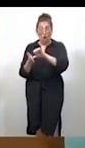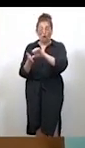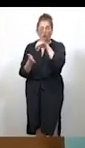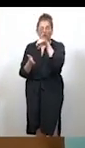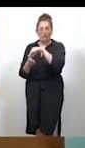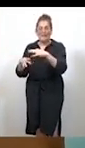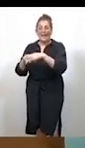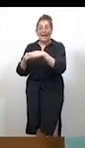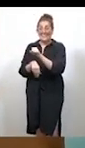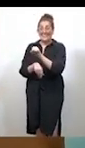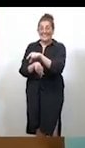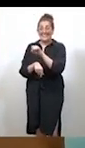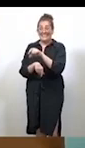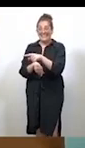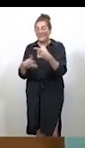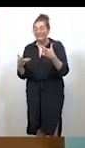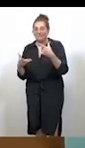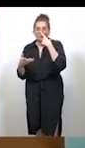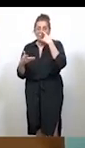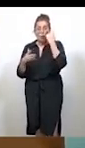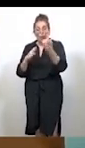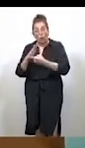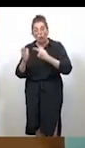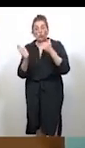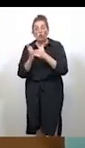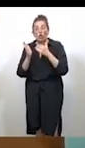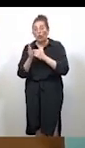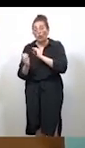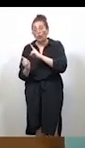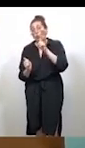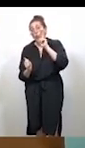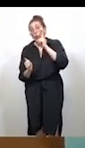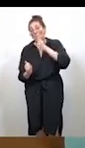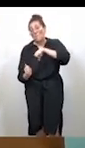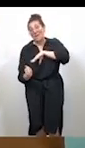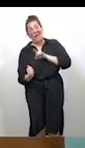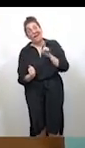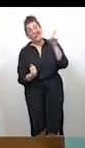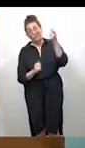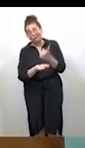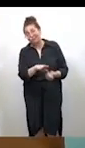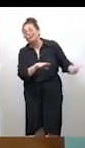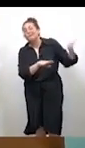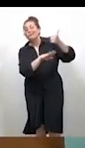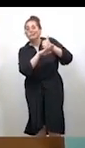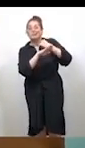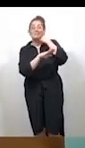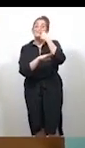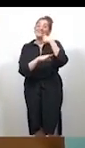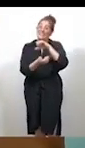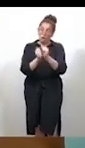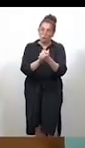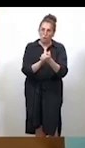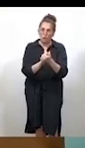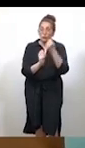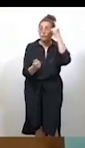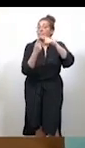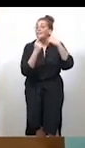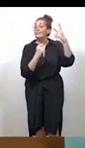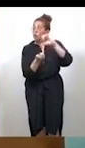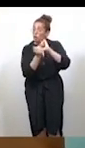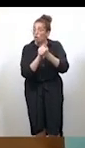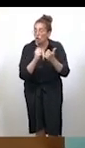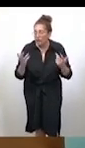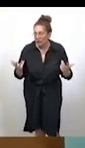pas renouvelé suite à un changement national de gouvernance et d'objectifs. Donc on a effectivement une cité qui pourrait